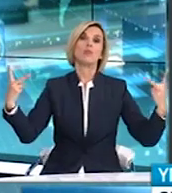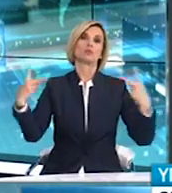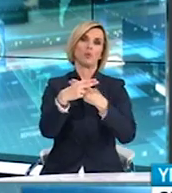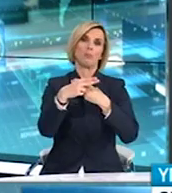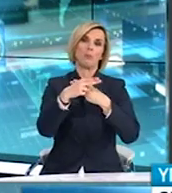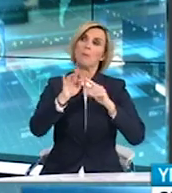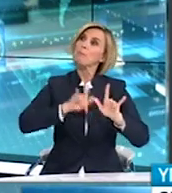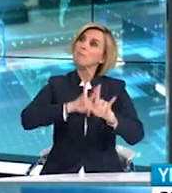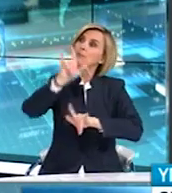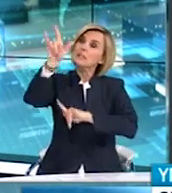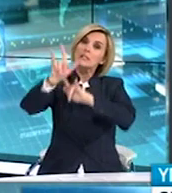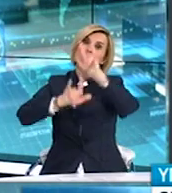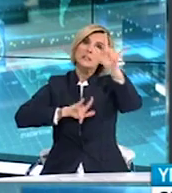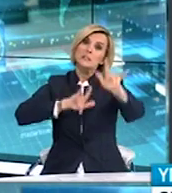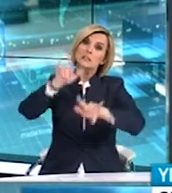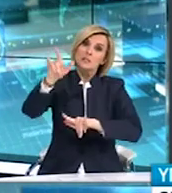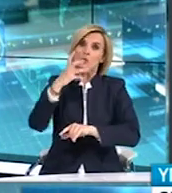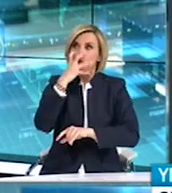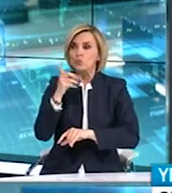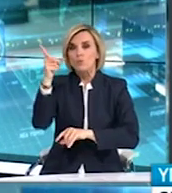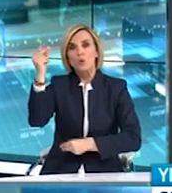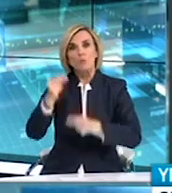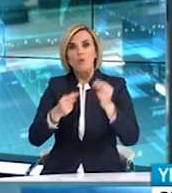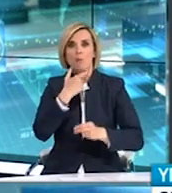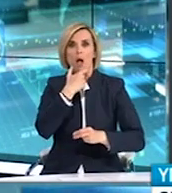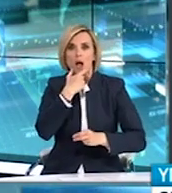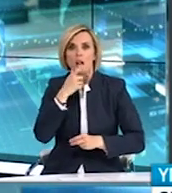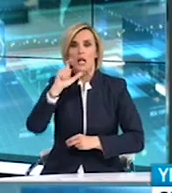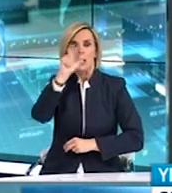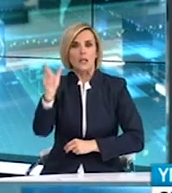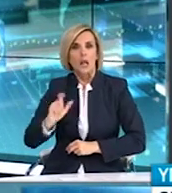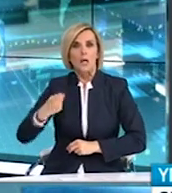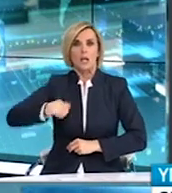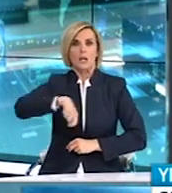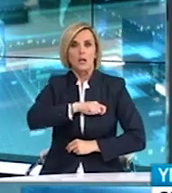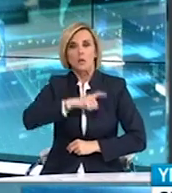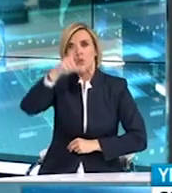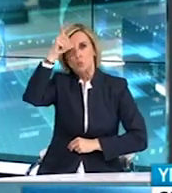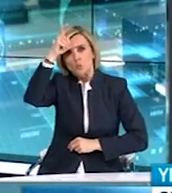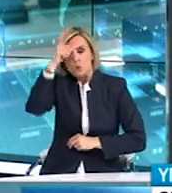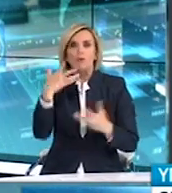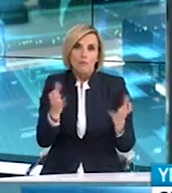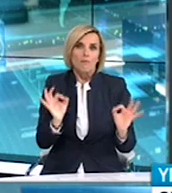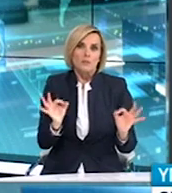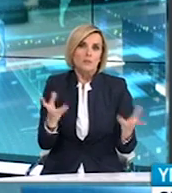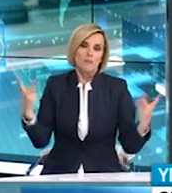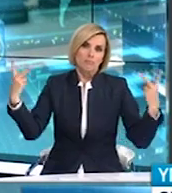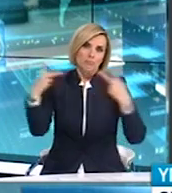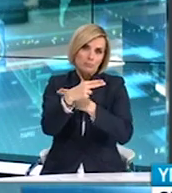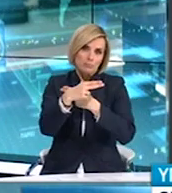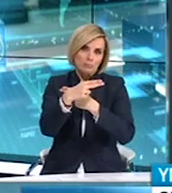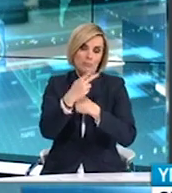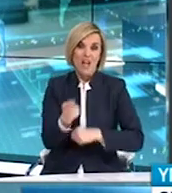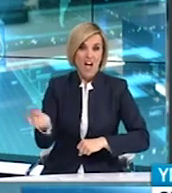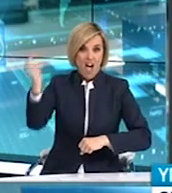πτήσεων από χώρες στις οποίες υπάρχει σοβαρό επιδημιολογικό πρόβλημα, όπως η Ιταλία, η Ισπανία, η Τουρκία, το Ηνωμένο Βασίλειο. Από